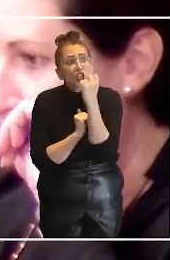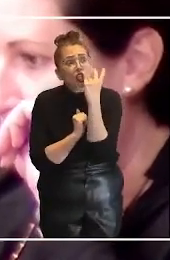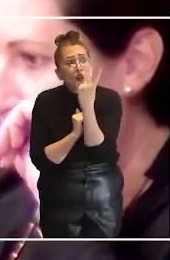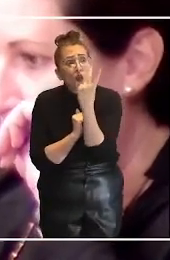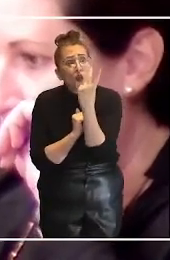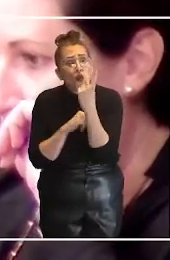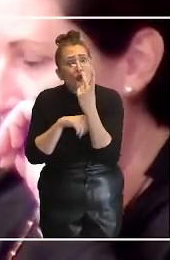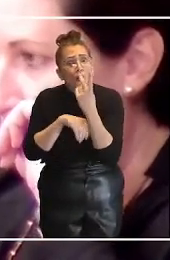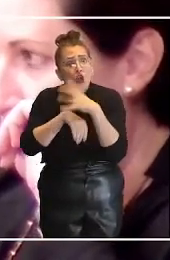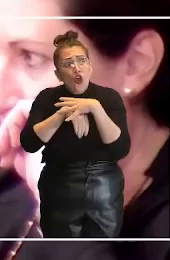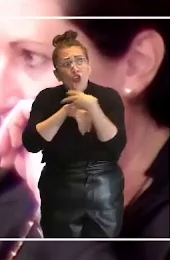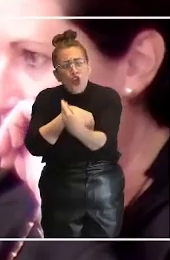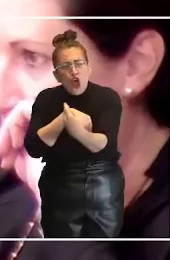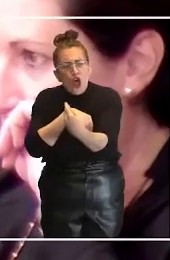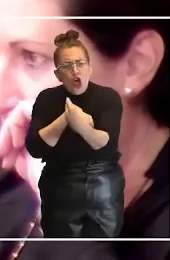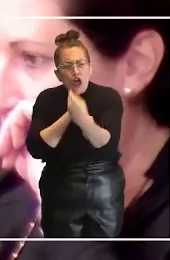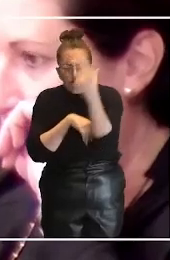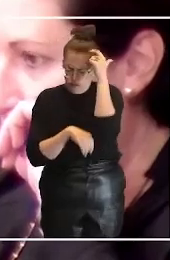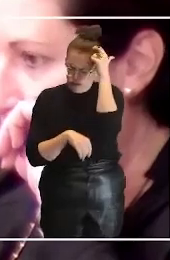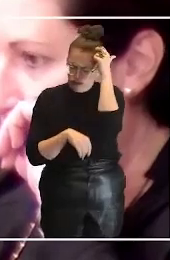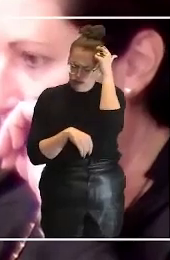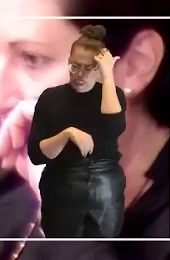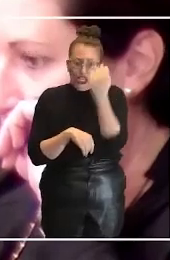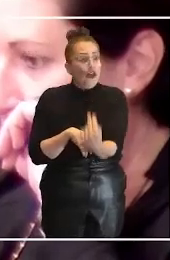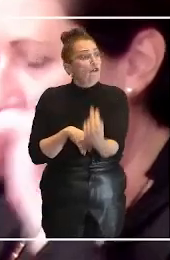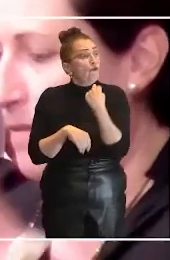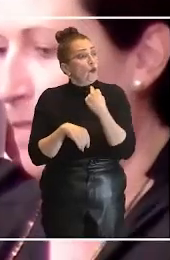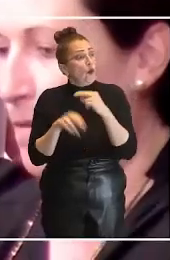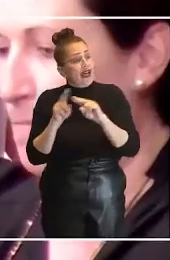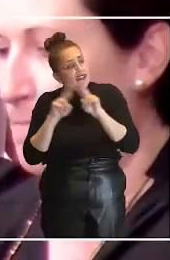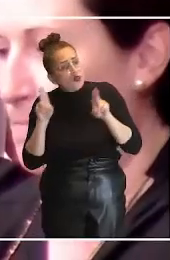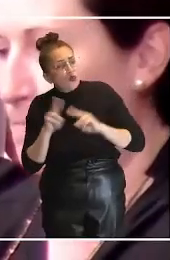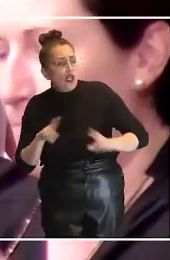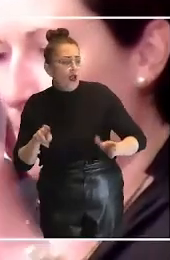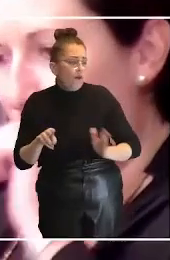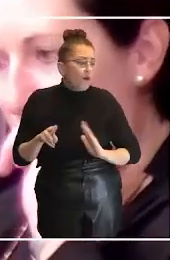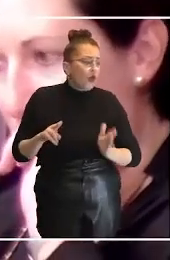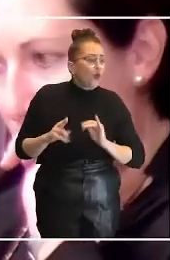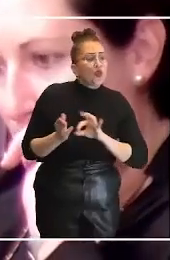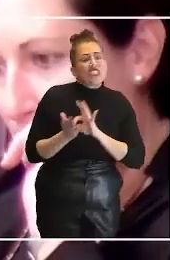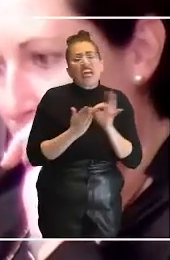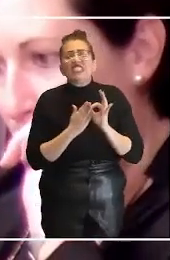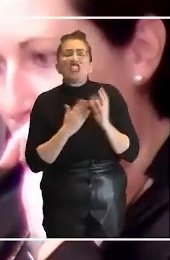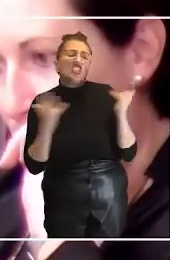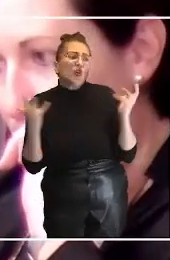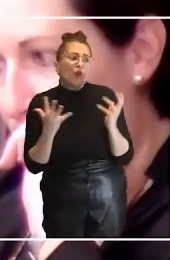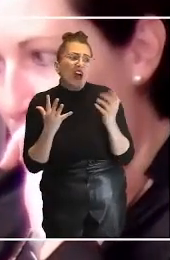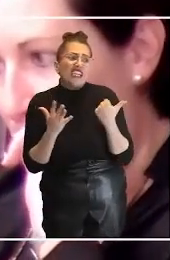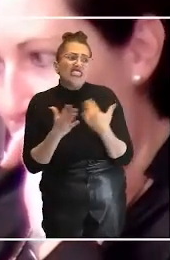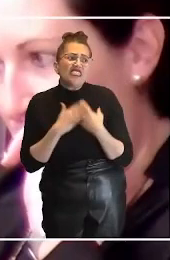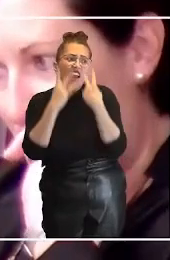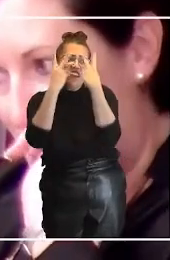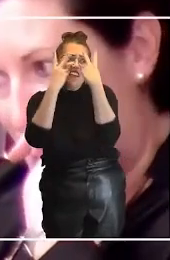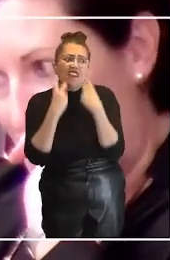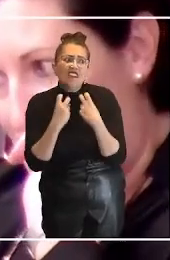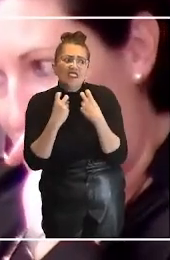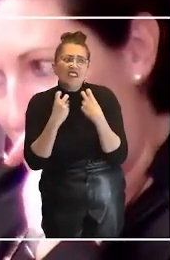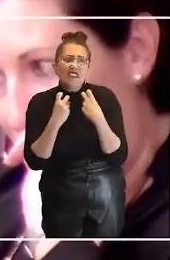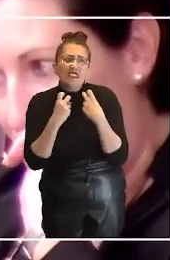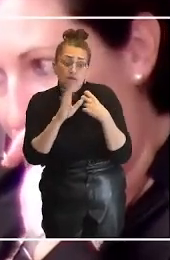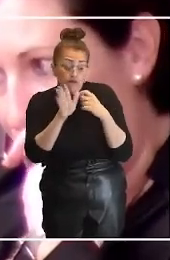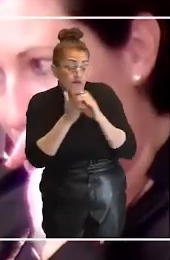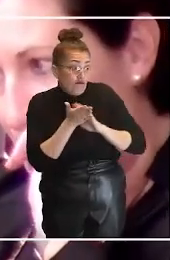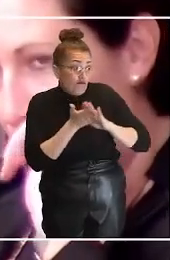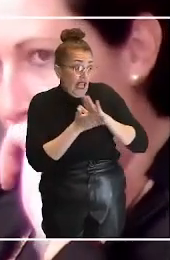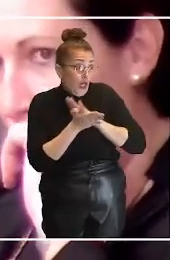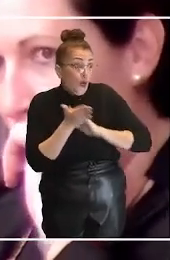cas de Bordeaux en termes de stratégie internationale. Eh bien, je dois vous dire que, à la vue de la pauvreté de ce que vous nous